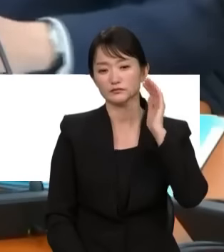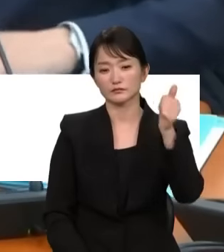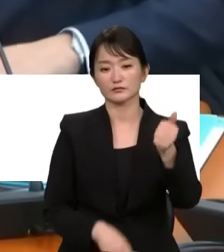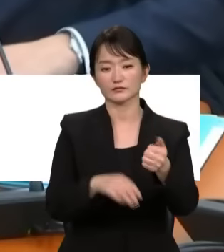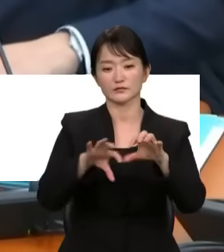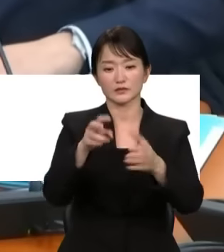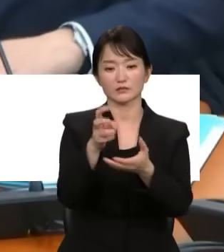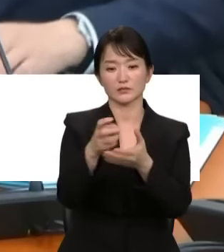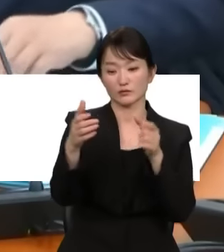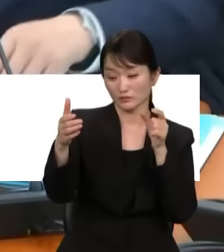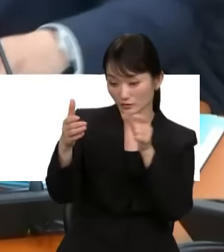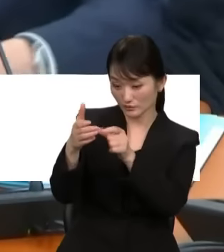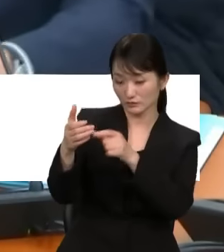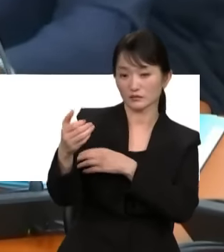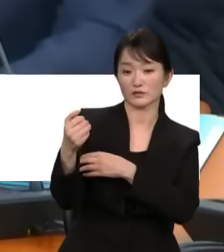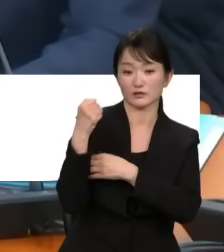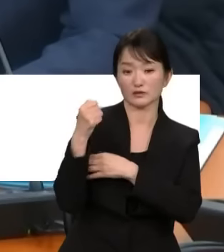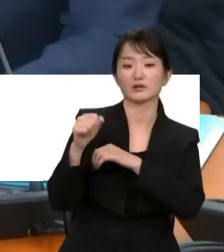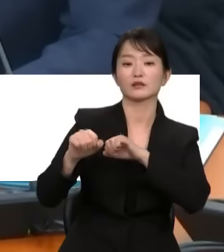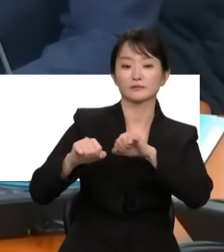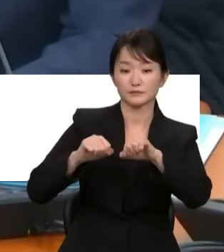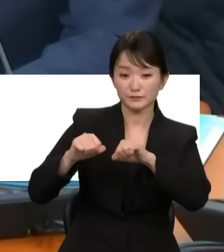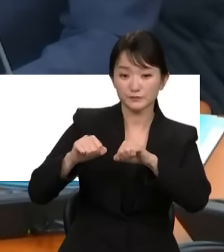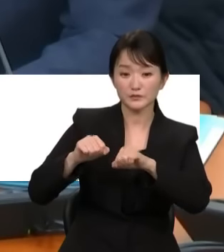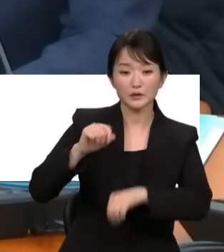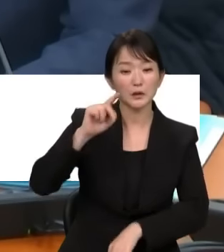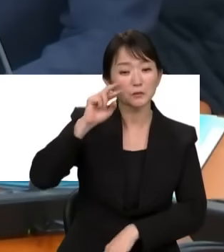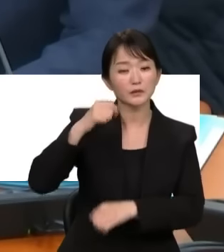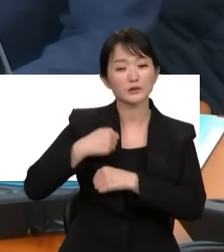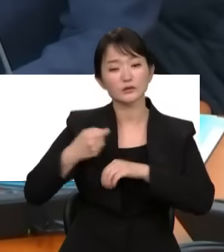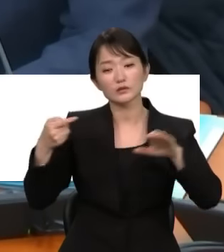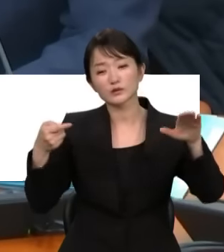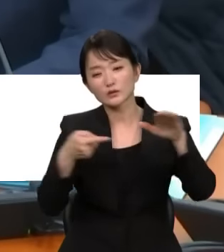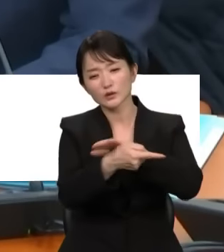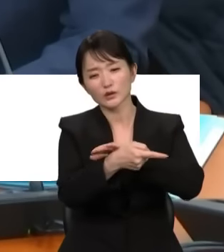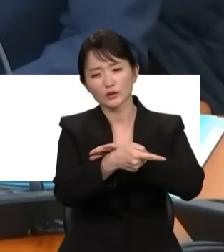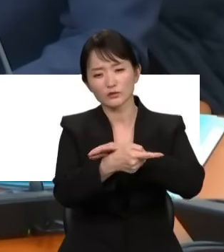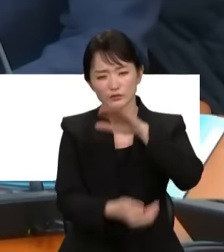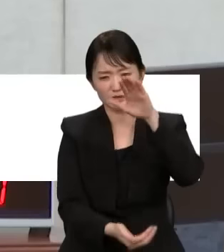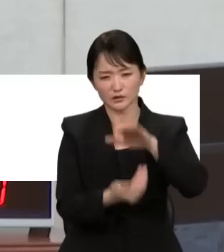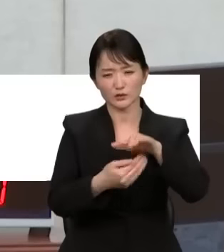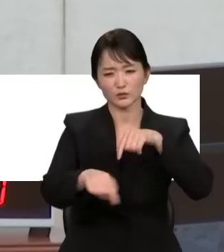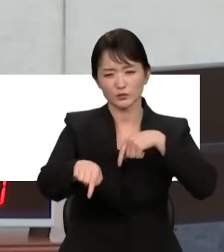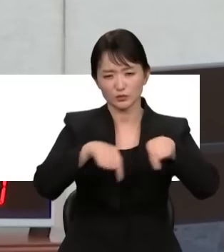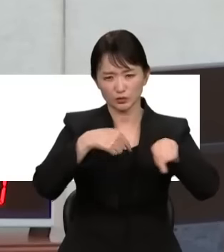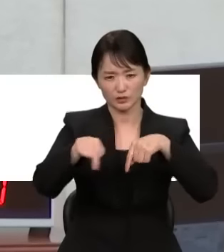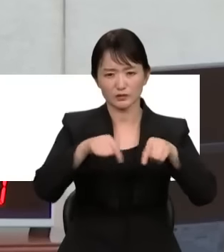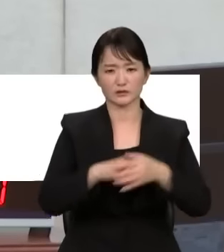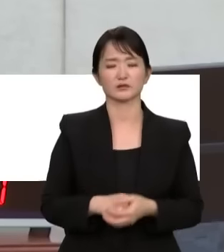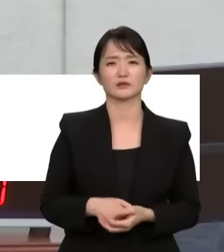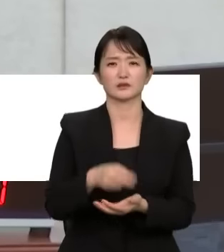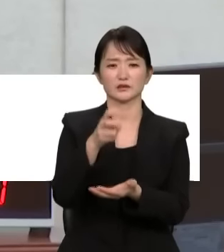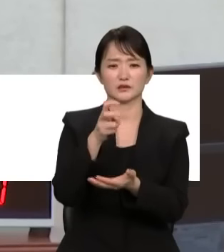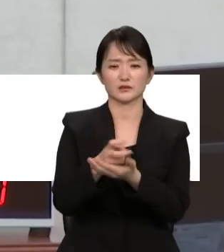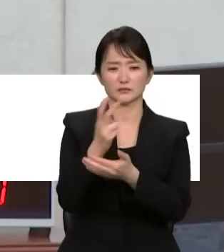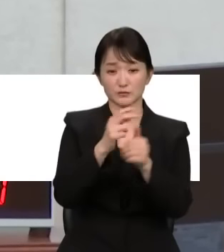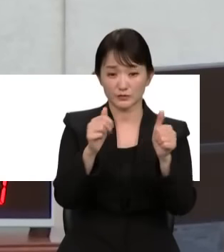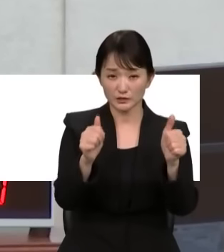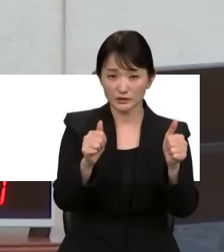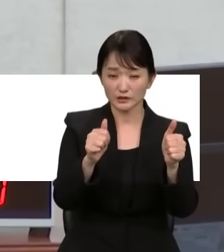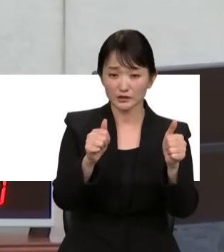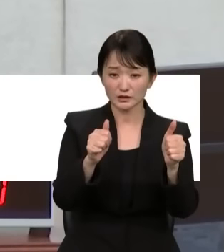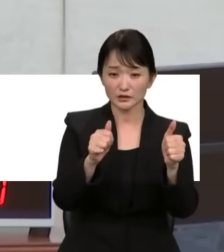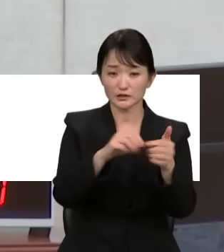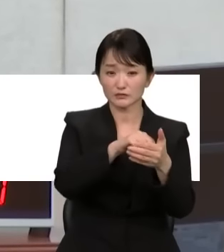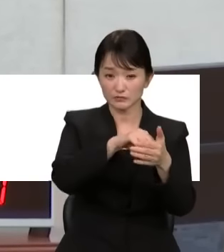규정된 권한을 행사하신 거고 비상 겸이는 것은 고도의 통치 행위로 인식되고 있습니다 사법적 심사 대상에서 제해